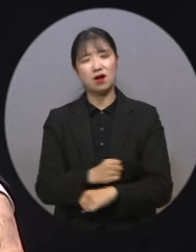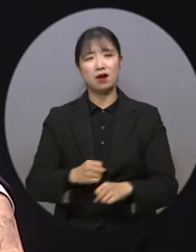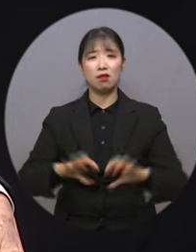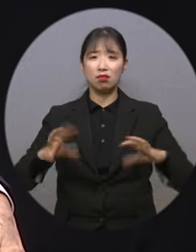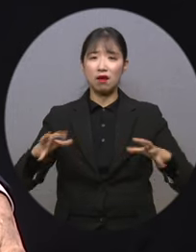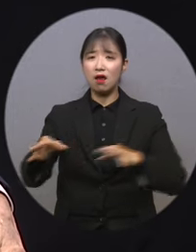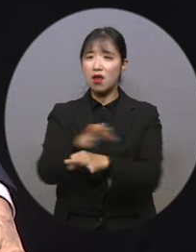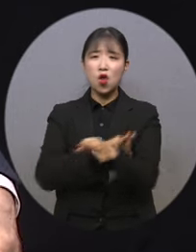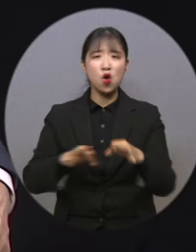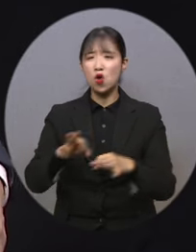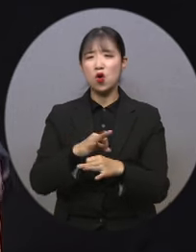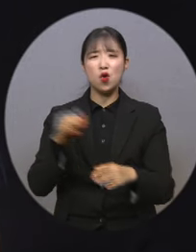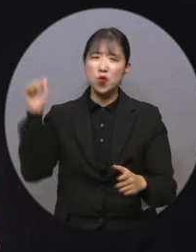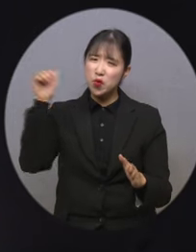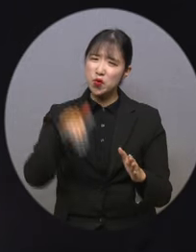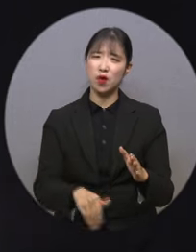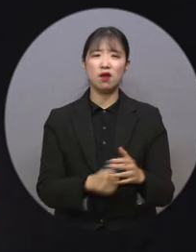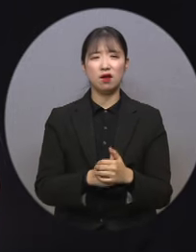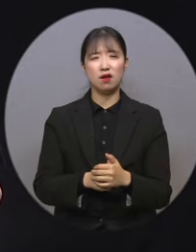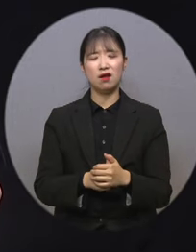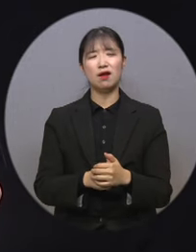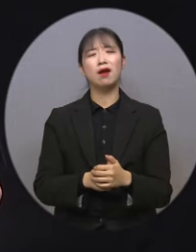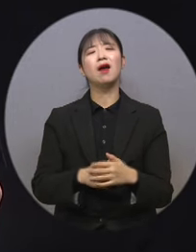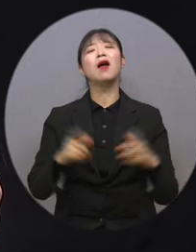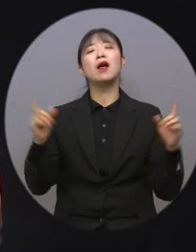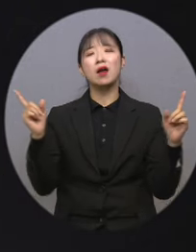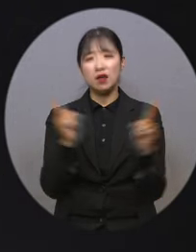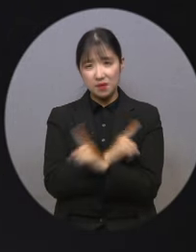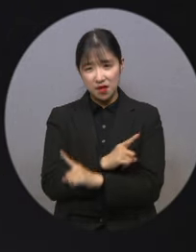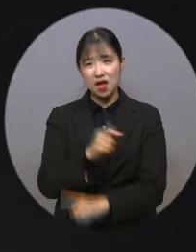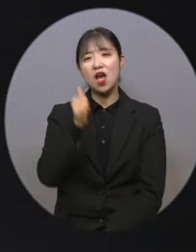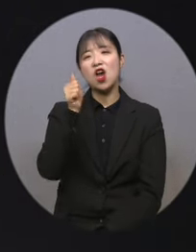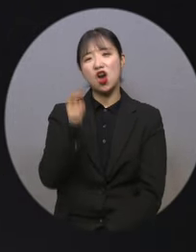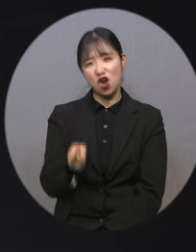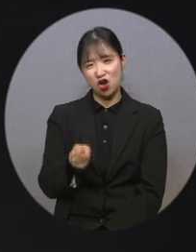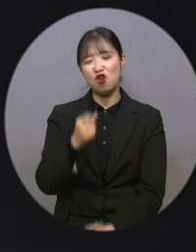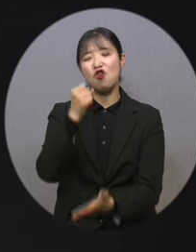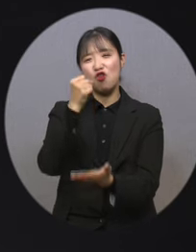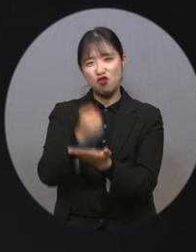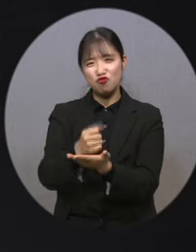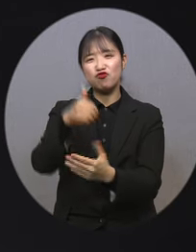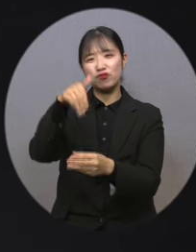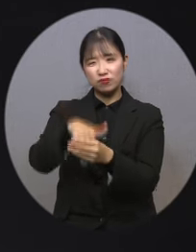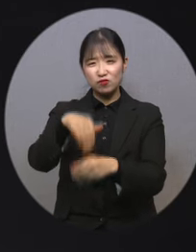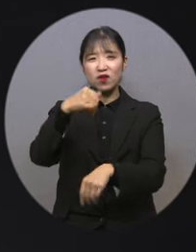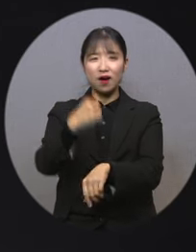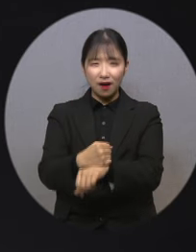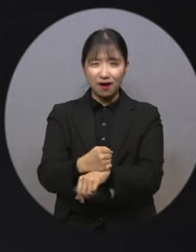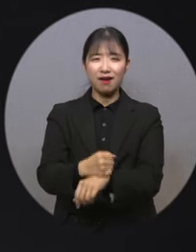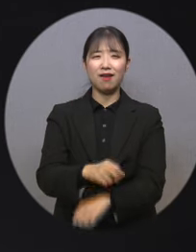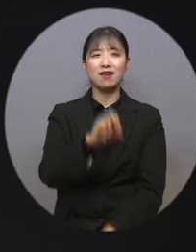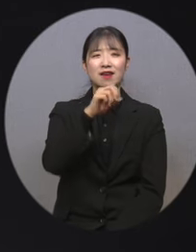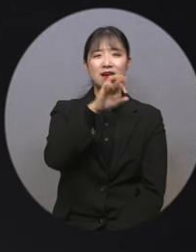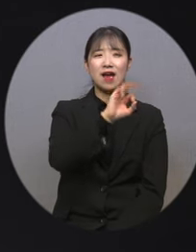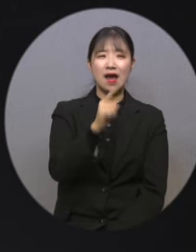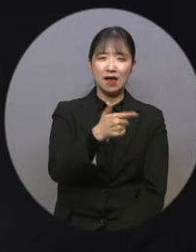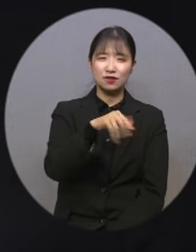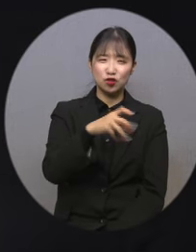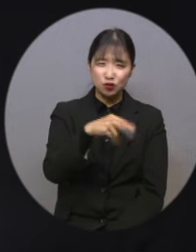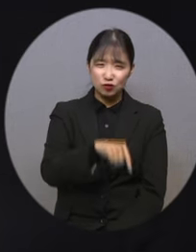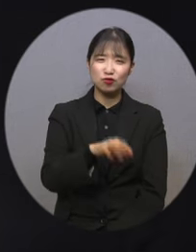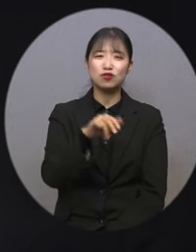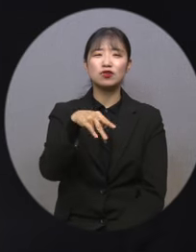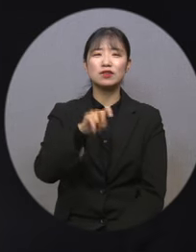빠져. 그럴 바에는 그냥 허경영을 찍어서 여당 대통령은 안철수, 심상정,